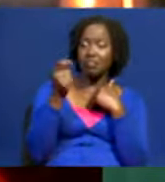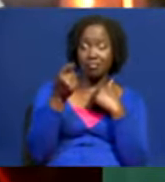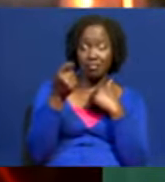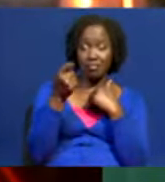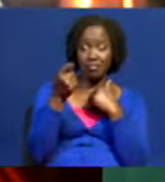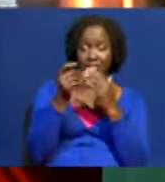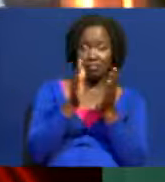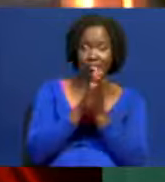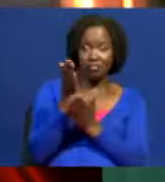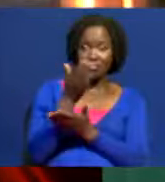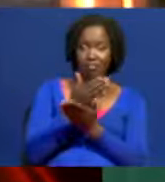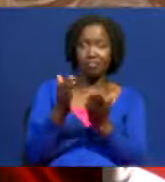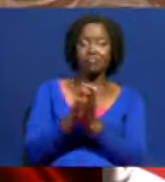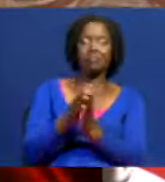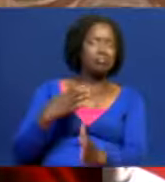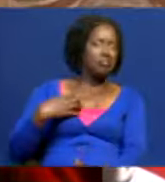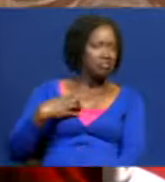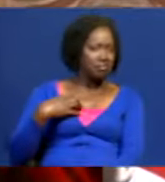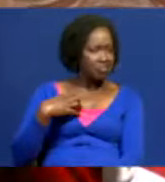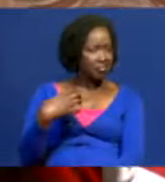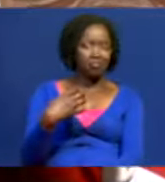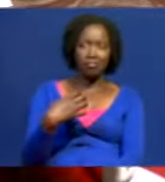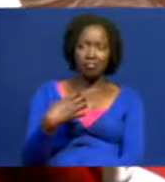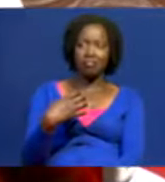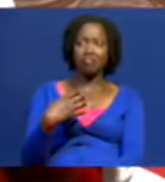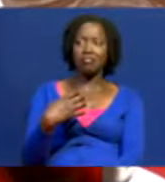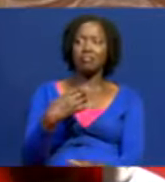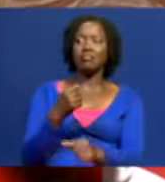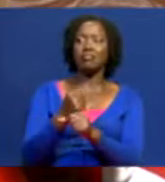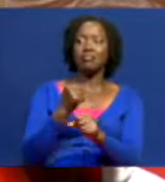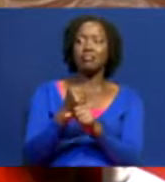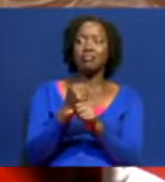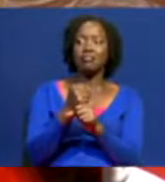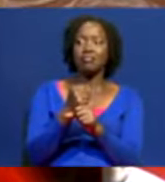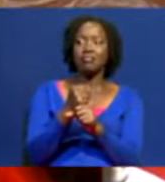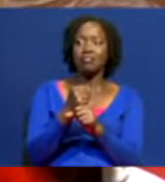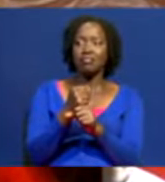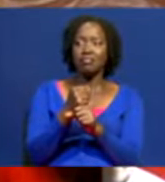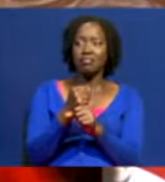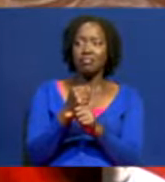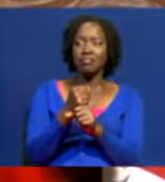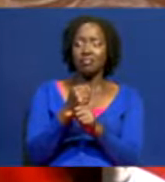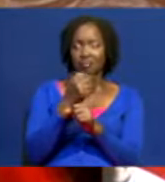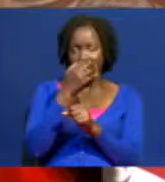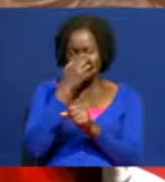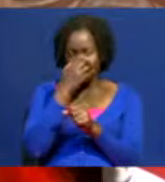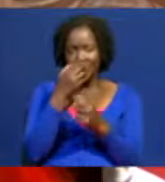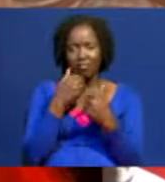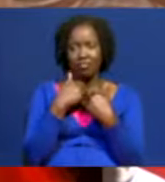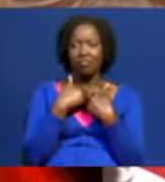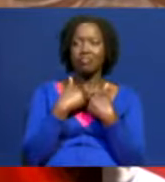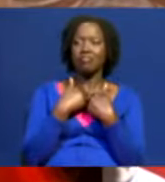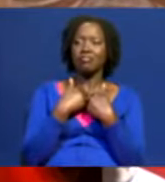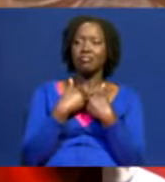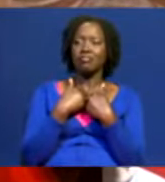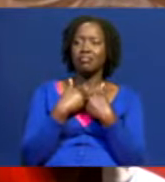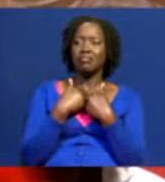be an economic giant. Ile kazi ambayo mheshimiwa Rais William Ruto anafanya kwa